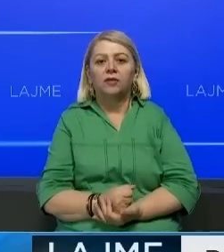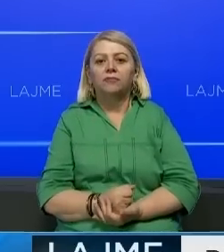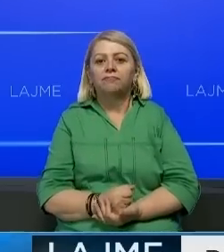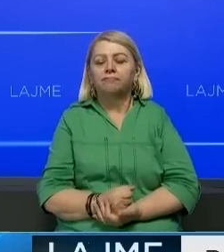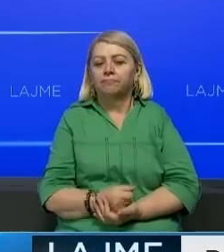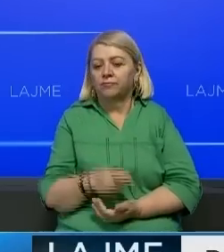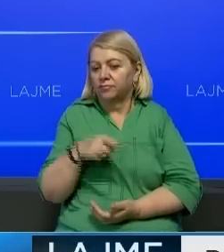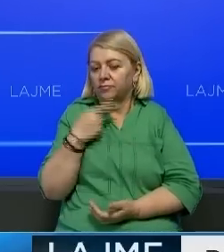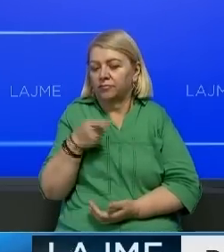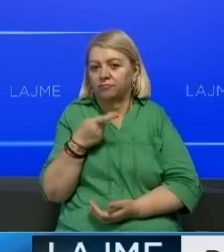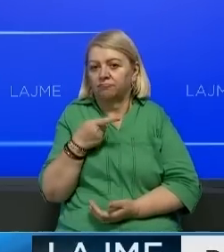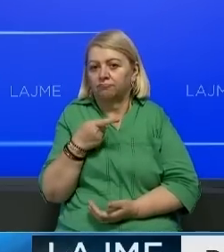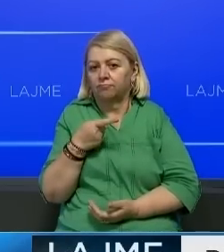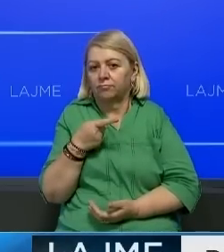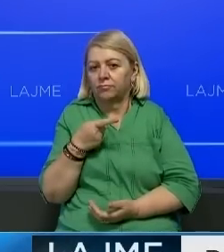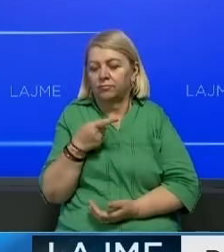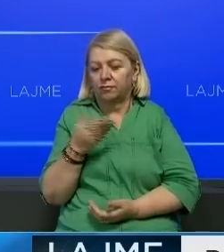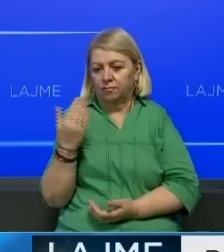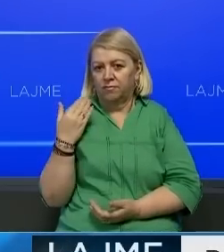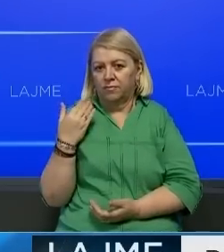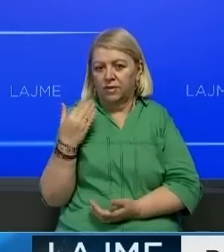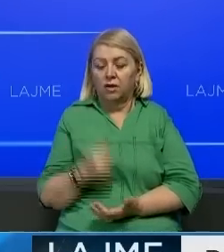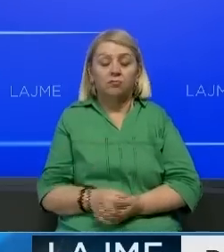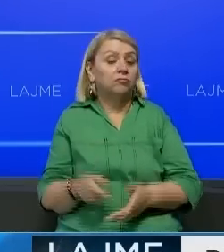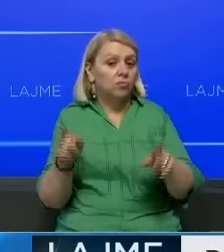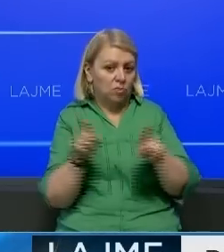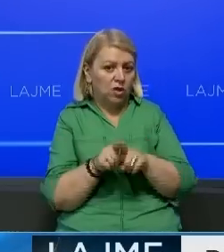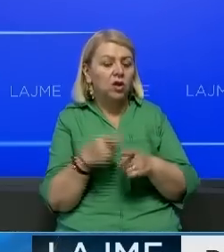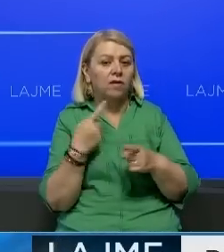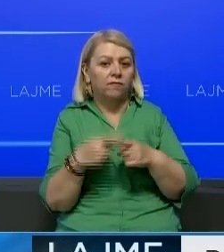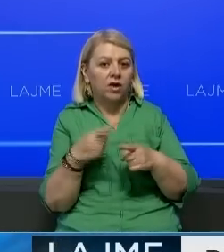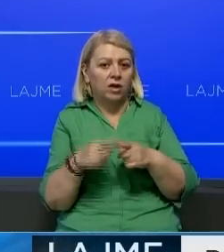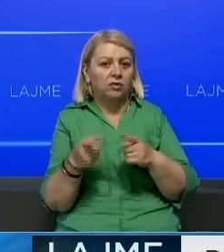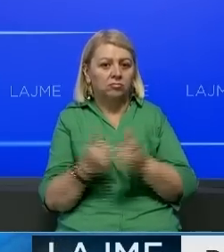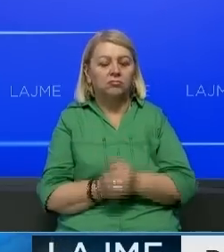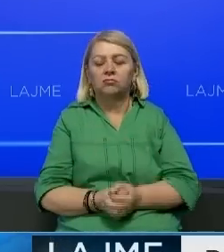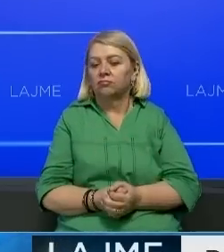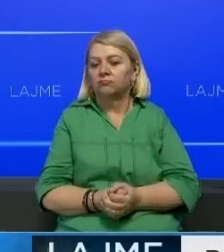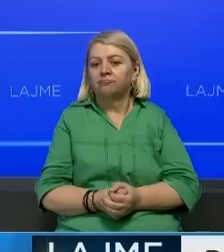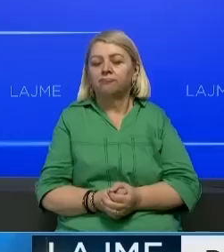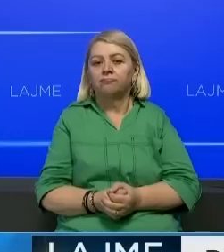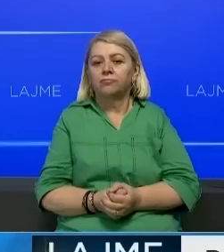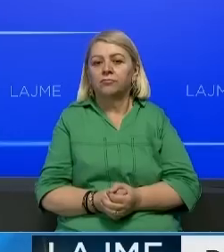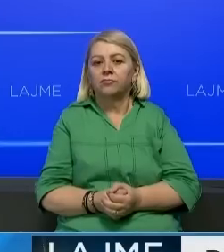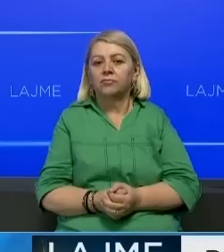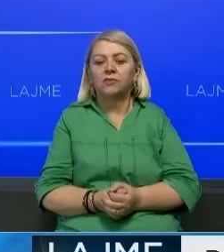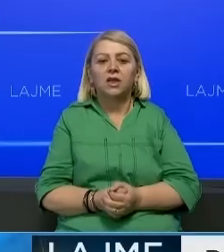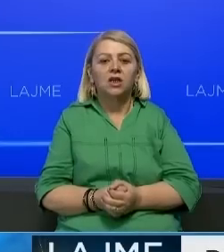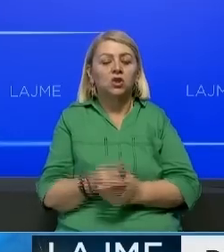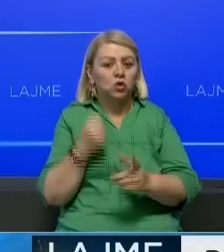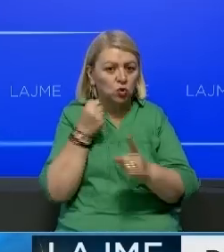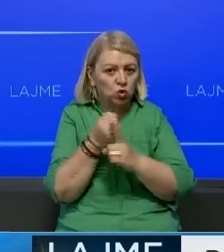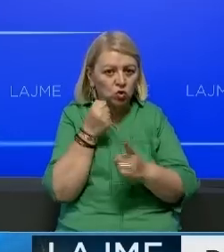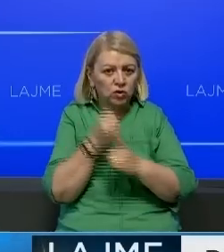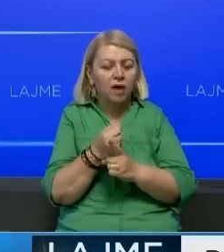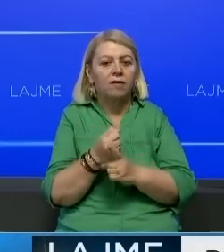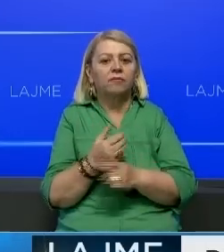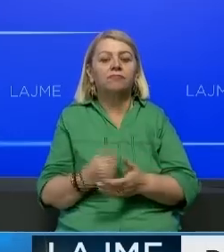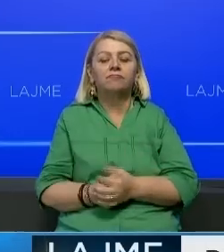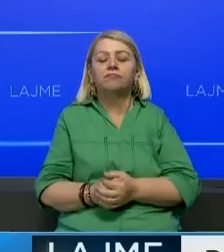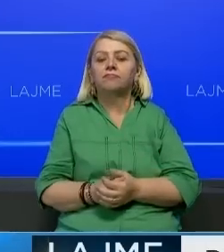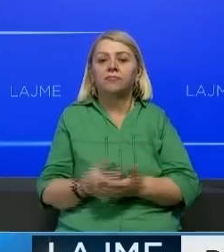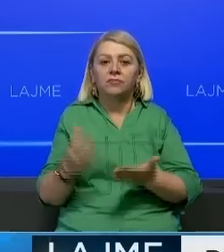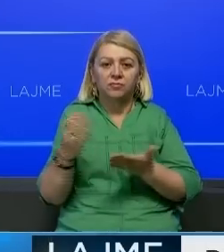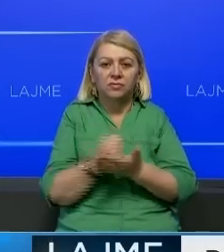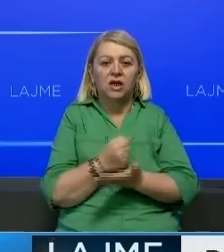i përmenda më herët. Po ashtu do të varet besoj edhe nga shtyrja përpara ose jo investimeve